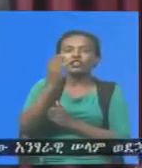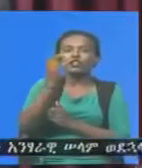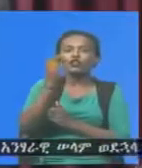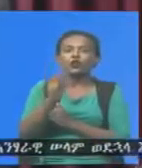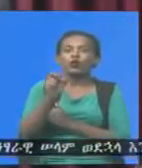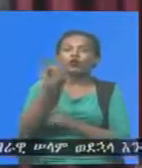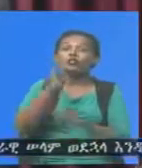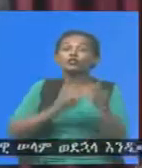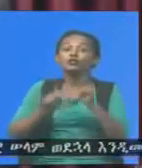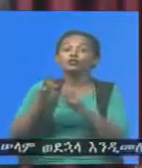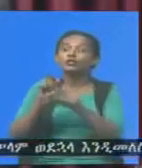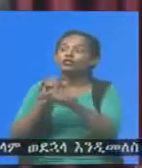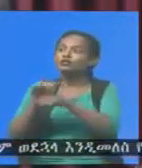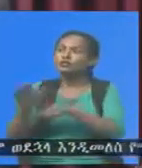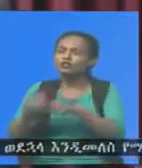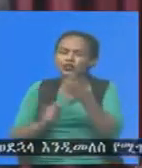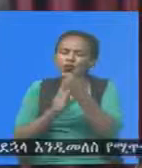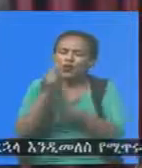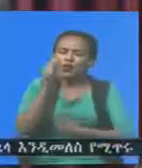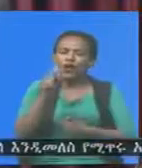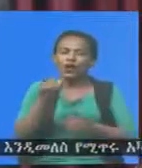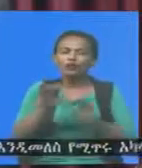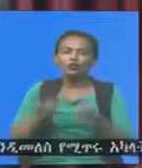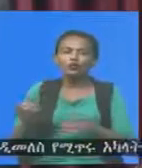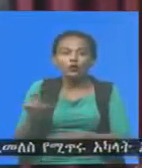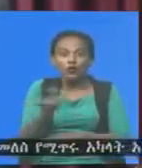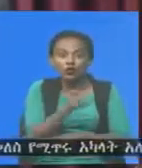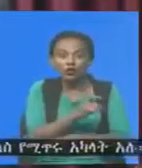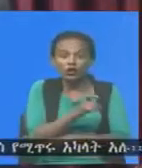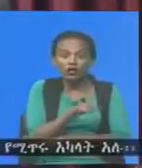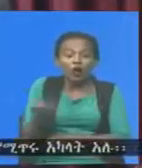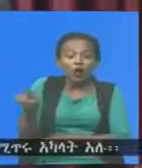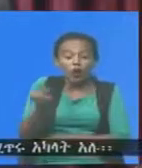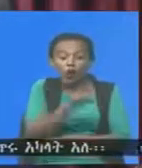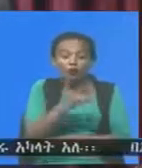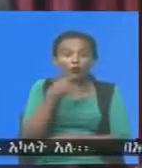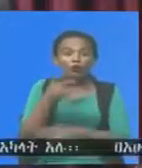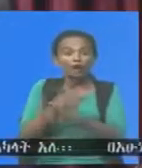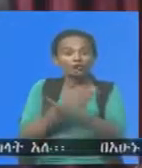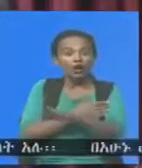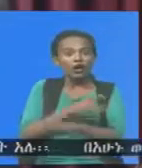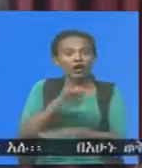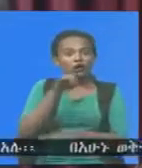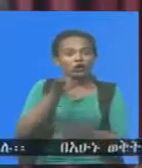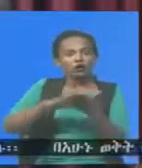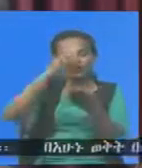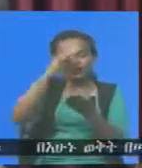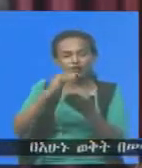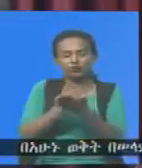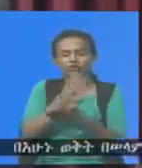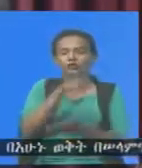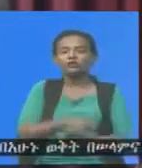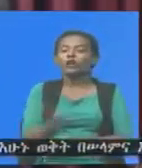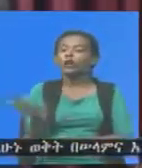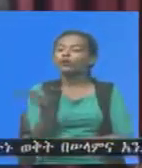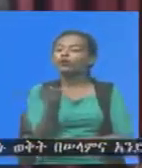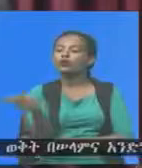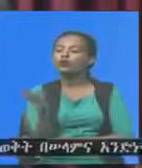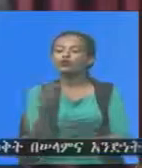እንዲሰደድ እንዲቆስል እንዲጎዳ ያደረጉ እንደሆነ ቶሎ ብሎ ማስተካከያ መውሰድና ትምህርት መውሰድ ያስፈልጋል። በሁለቱም ቦታ